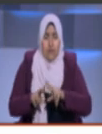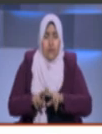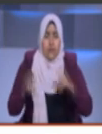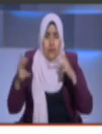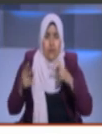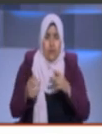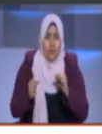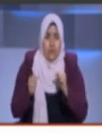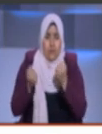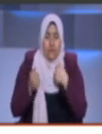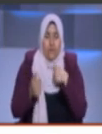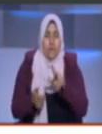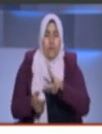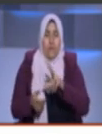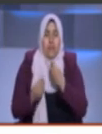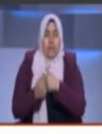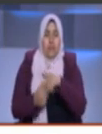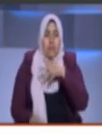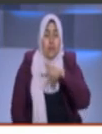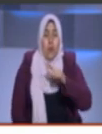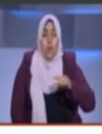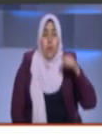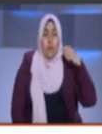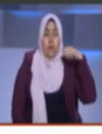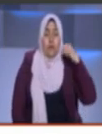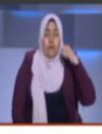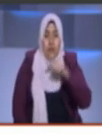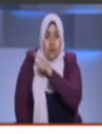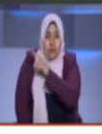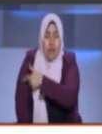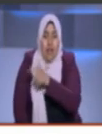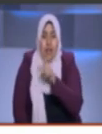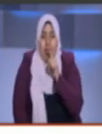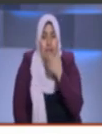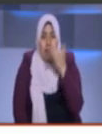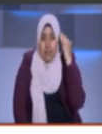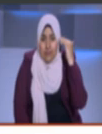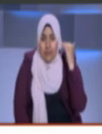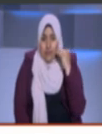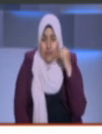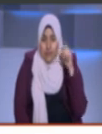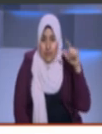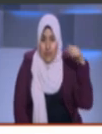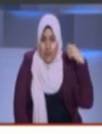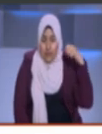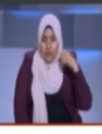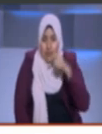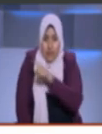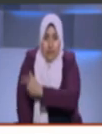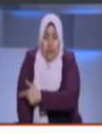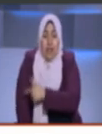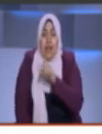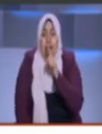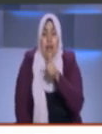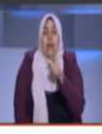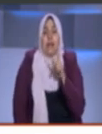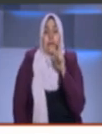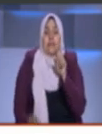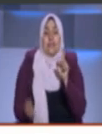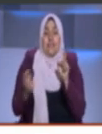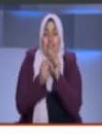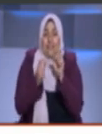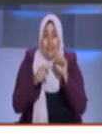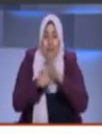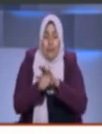تصريحات من ميركل تحذر فيها من أن الانتصار المرحلي أو يعني الانتصار في مواجهة